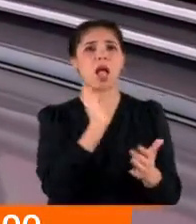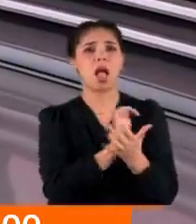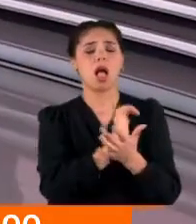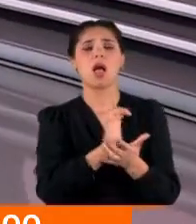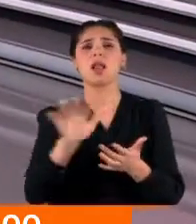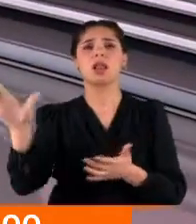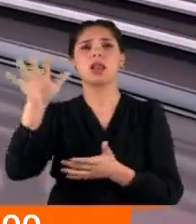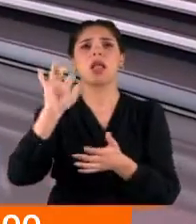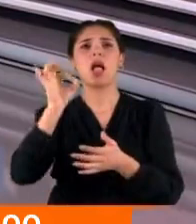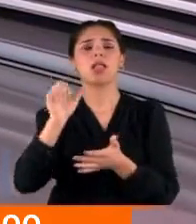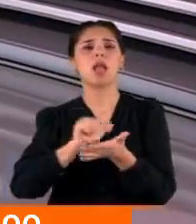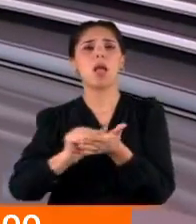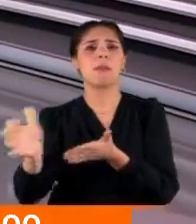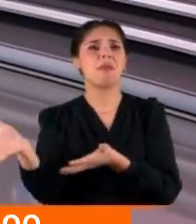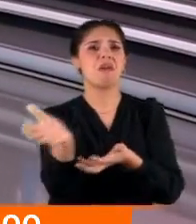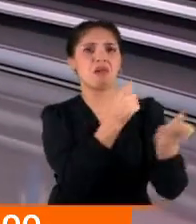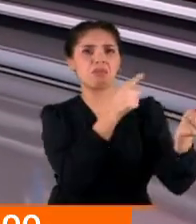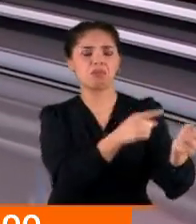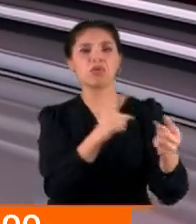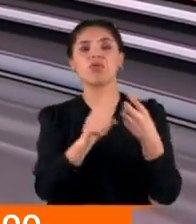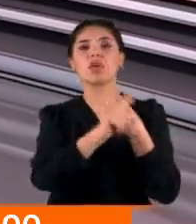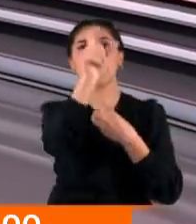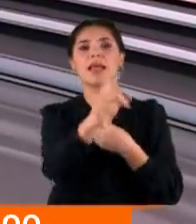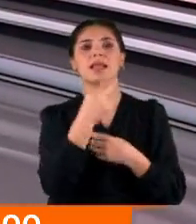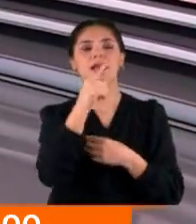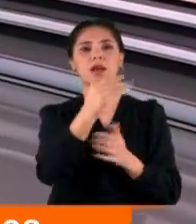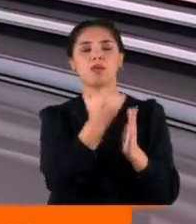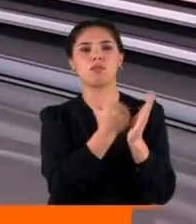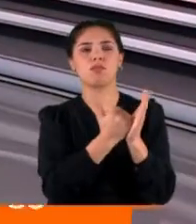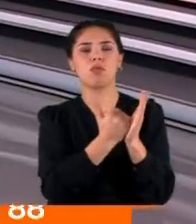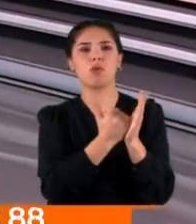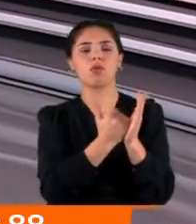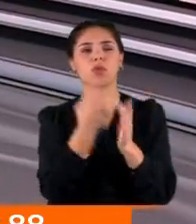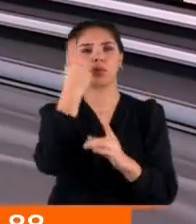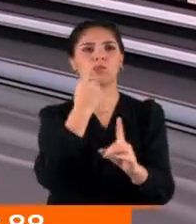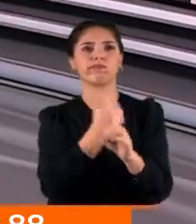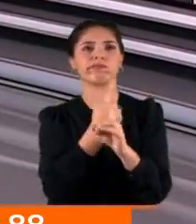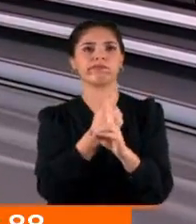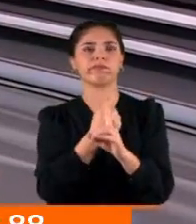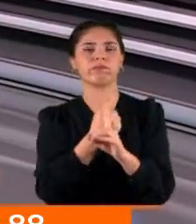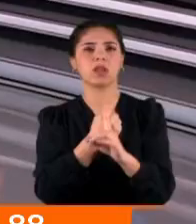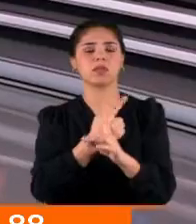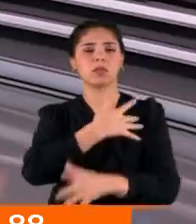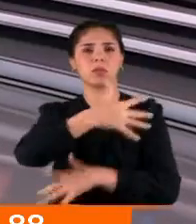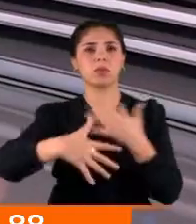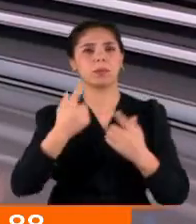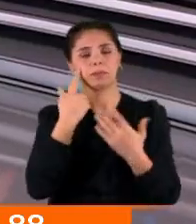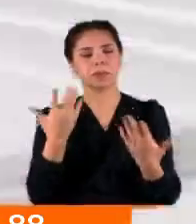olan altınları da giderken yanında götürmüştü. Esra Erol devreye girdi. Canlı yayında gerçekleşen büyük yüzleşmede ipler koptu.